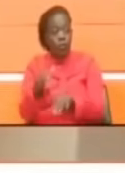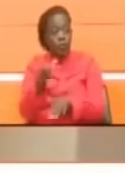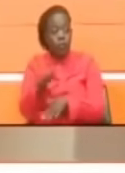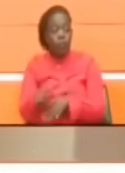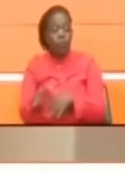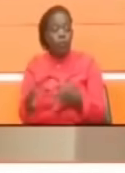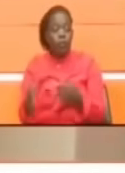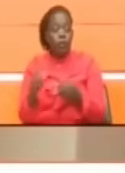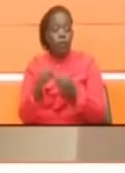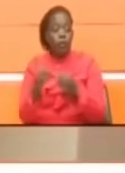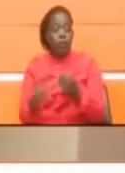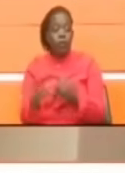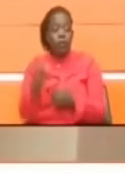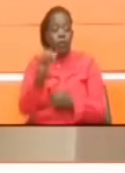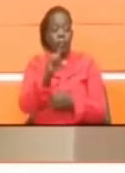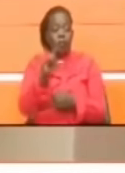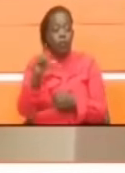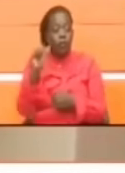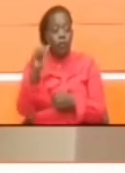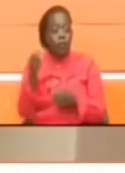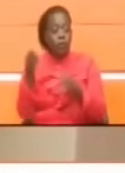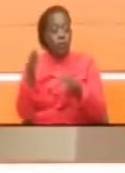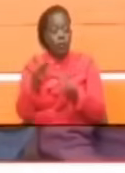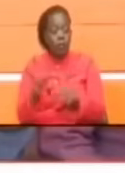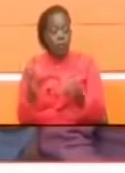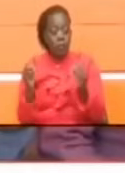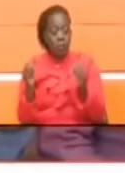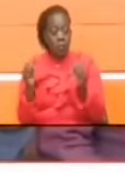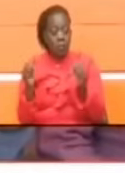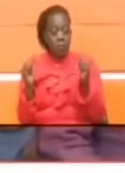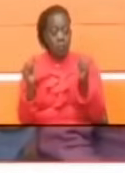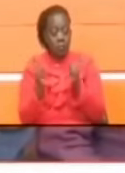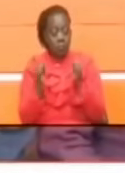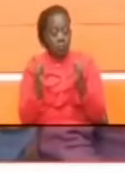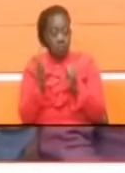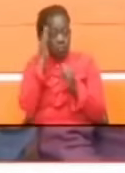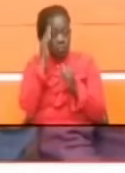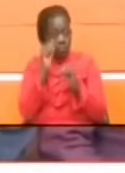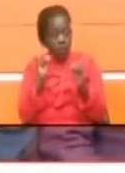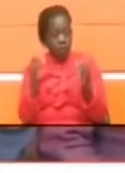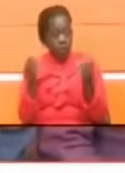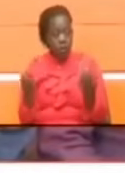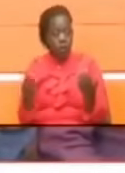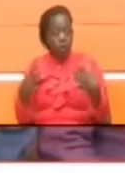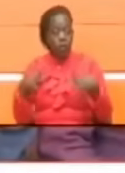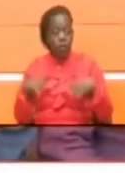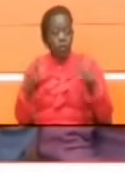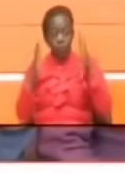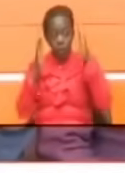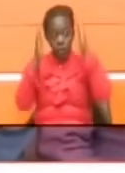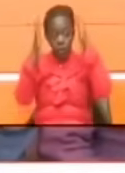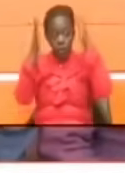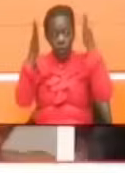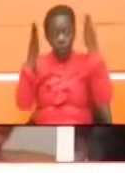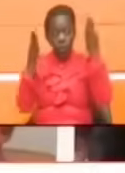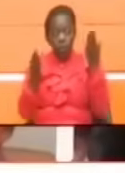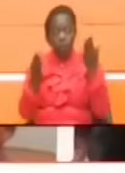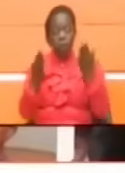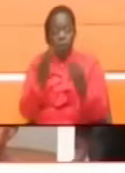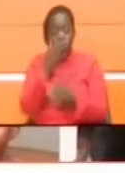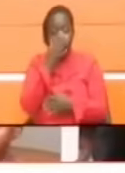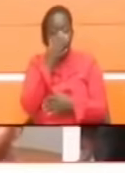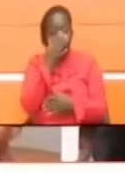we Allen Nabatanzi ng'ono yafudde kibwatukira. Omulabirizi w'eruweero yawummula The Right Reverend Eldad Nsubuga